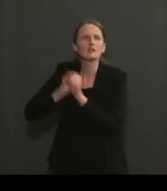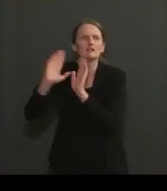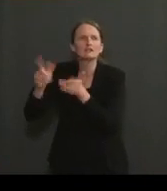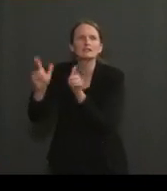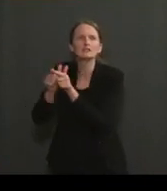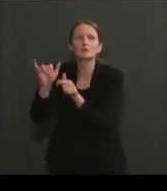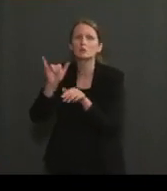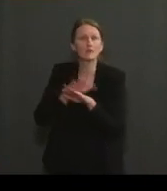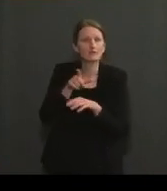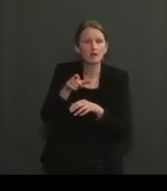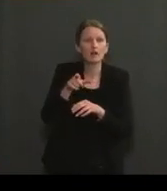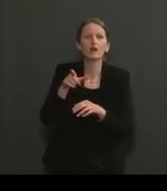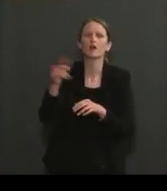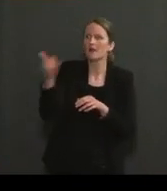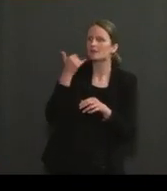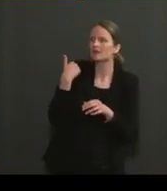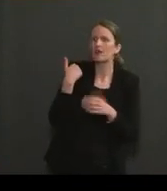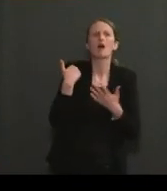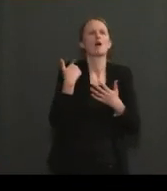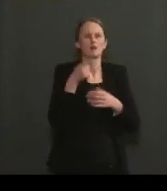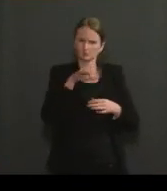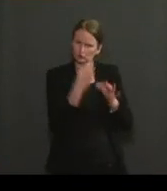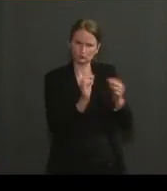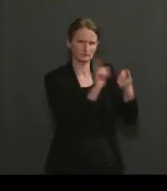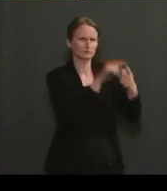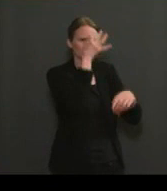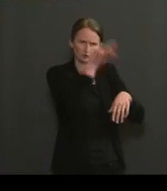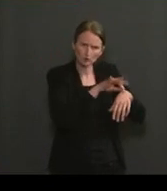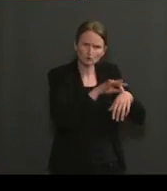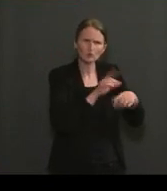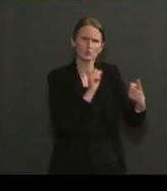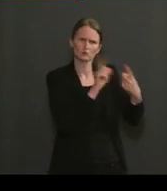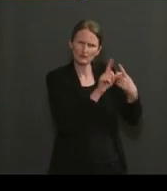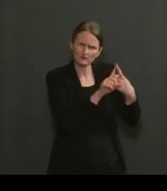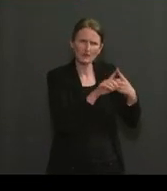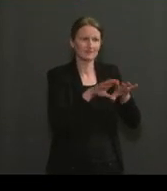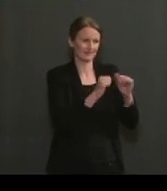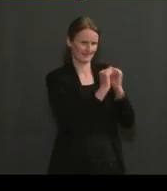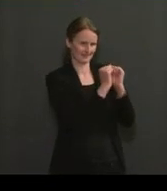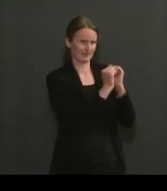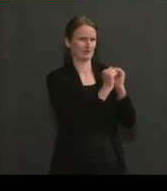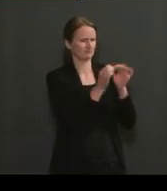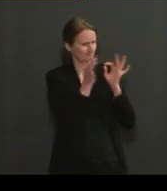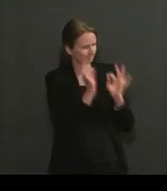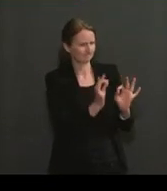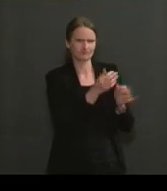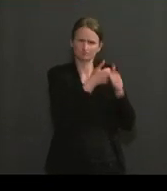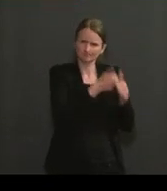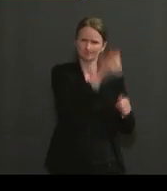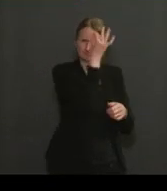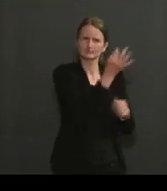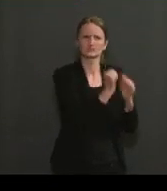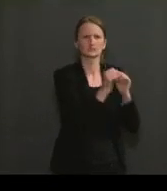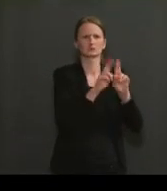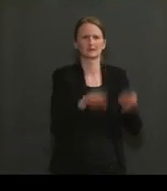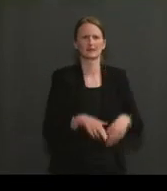traitant et effectuez un test qui soit réellement fiable et qui permettra, si nécessaire, de briser ces fameuses chaînes de transmission.